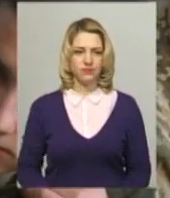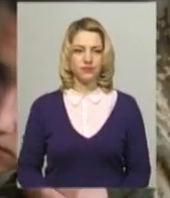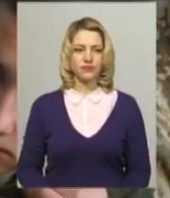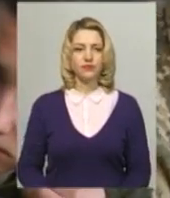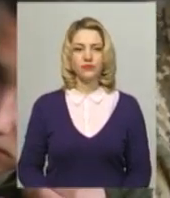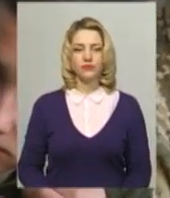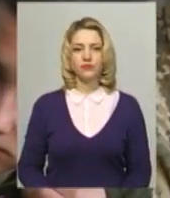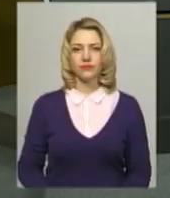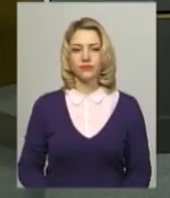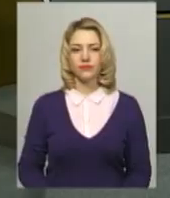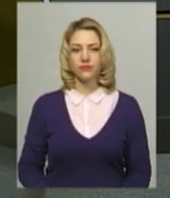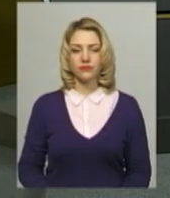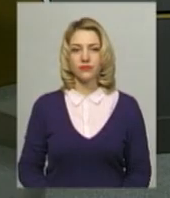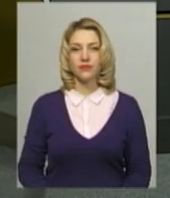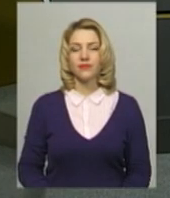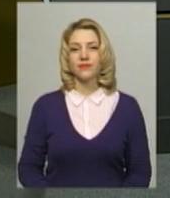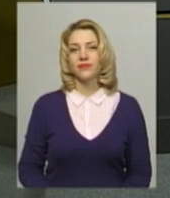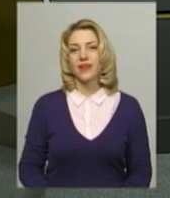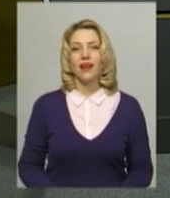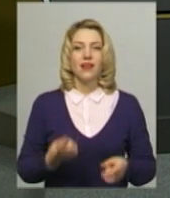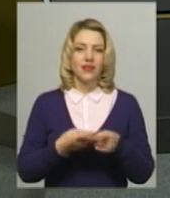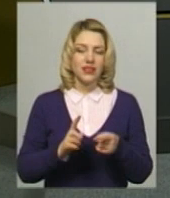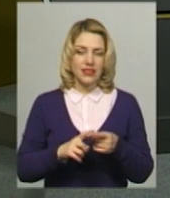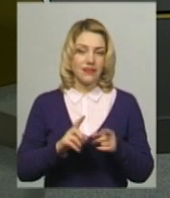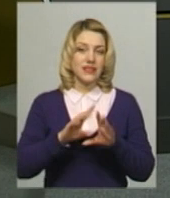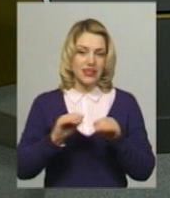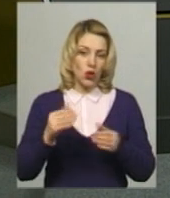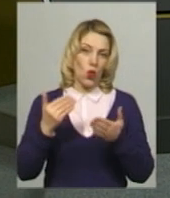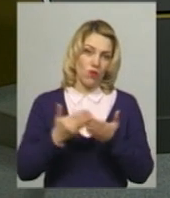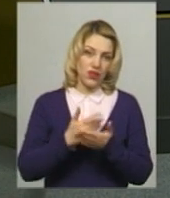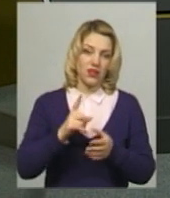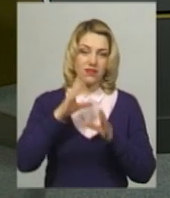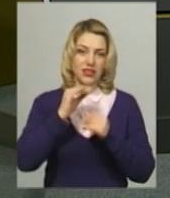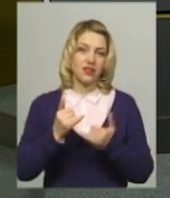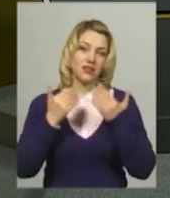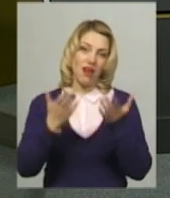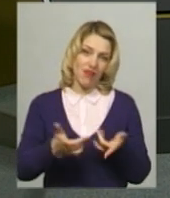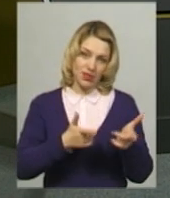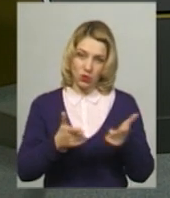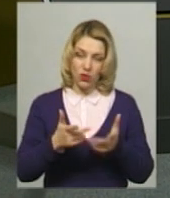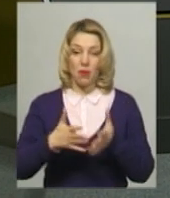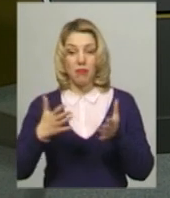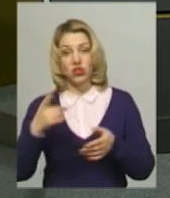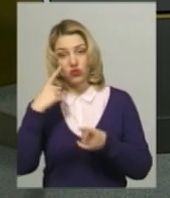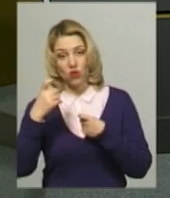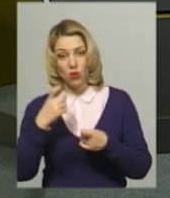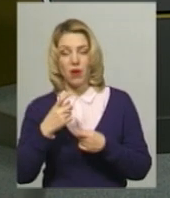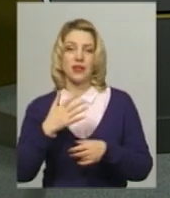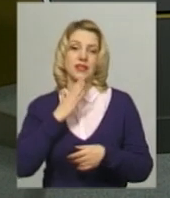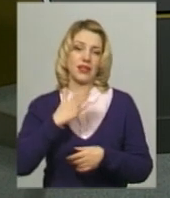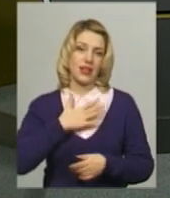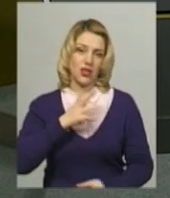Поділля Центр. На цю годину це усі новини, які ми встигли для вас підготувати. Більше інформації